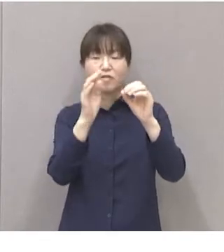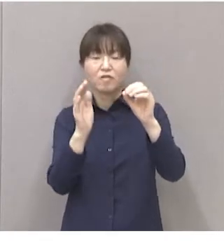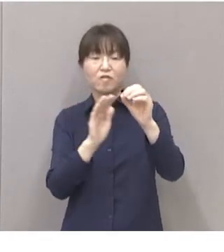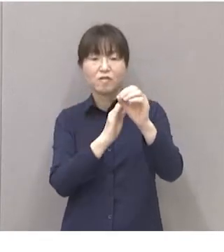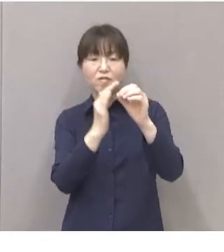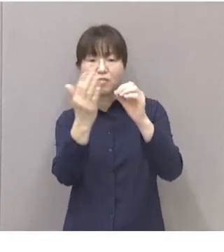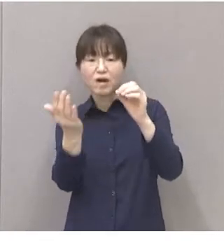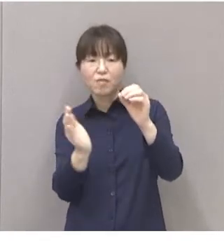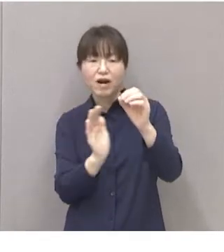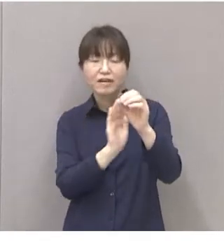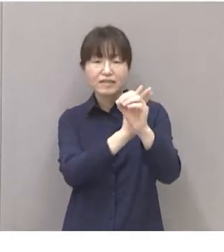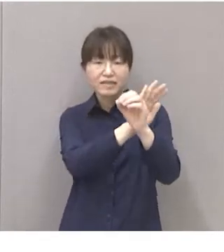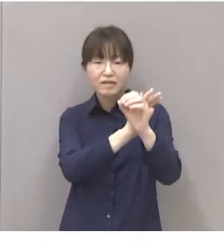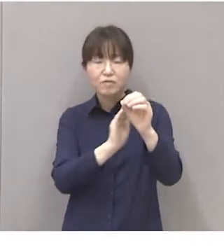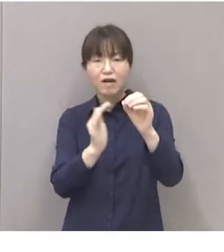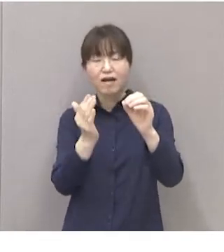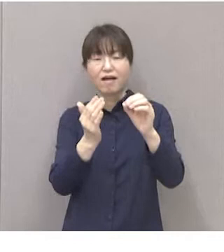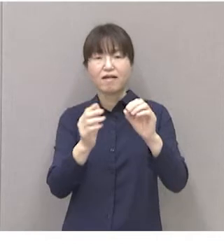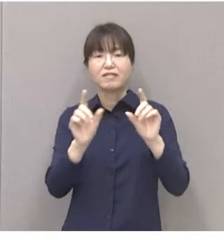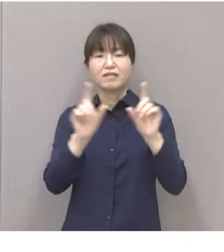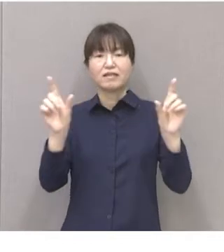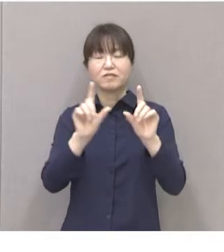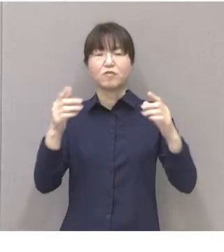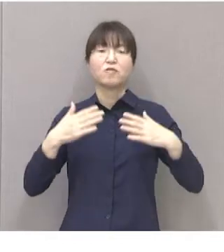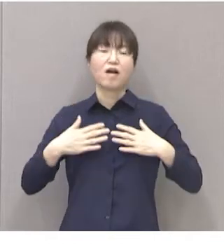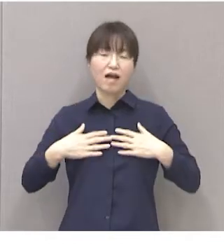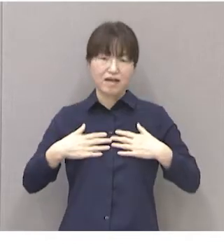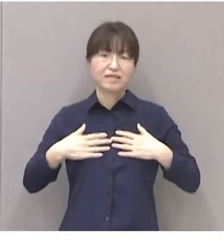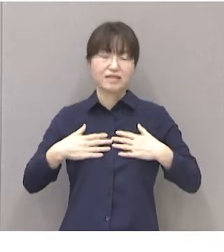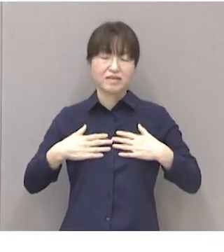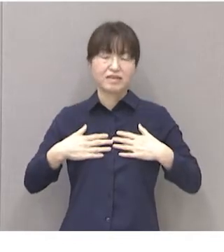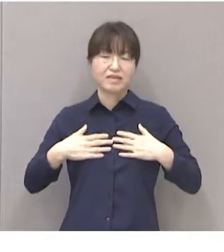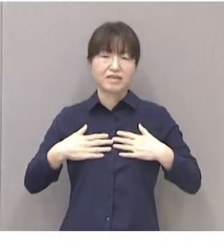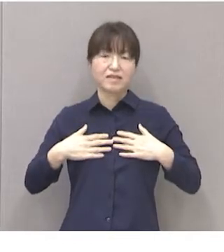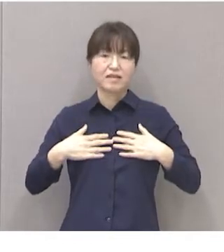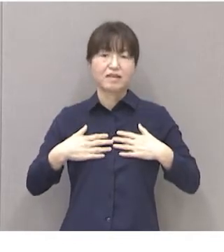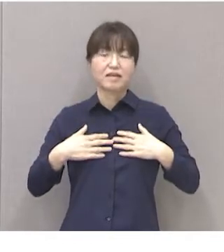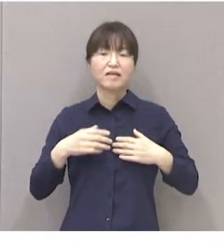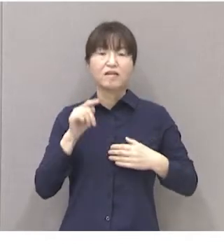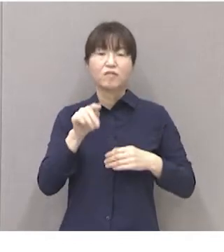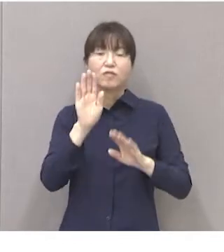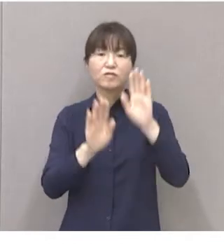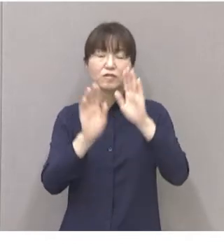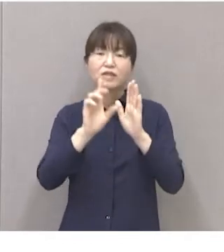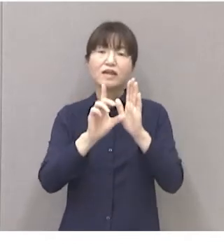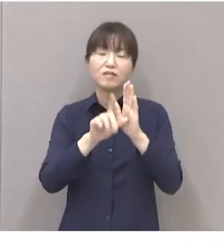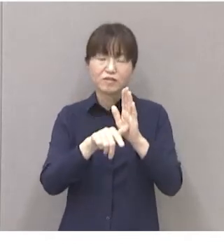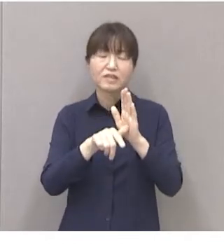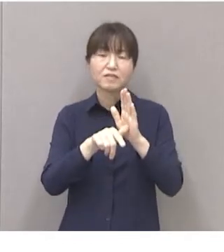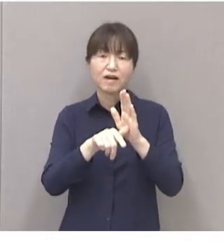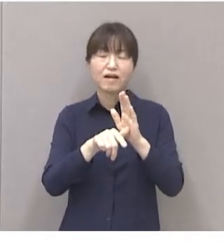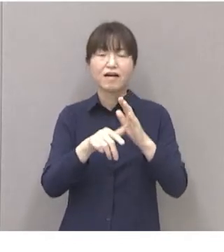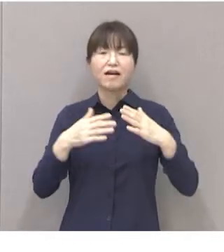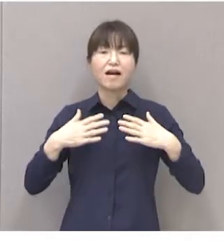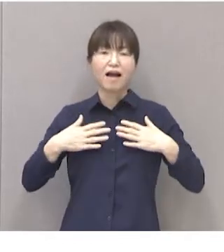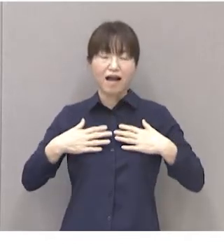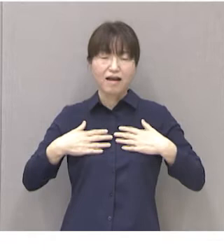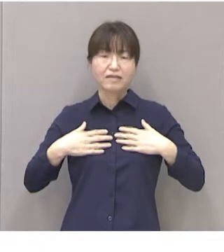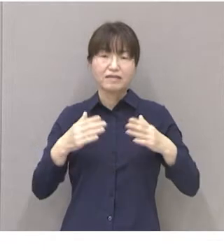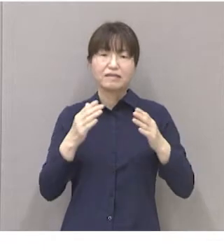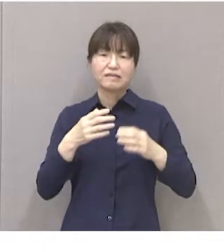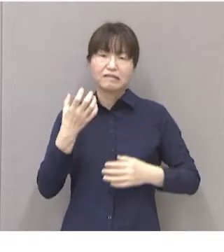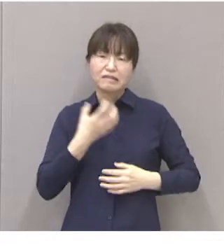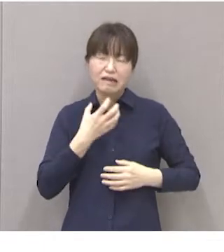範囲の部分で覆われてる追われていますけれどもこれ2センチくらいの大きさになってもですね実は入ってその痛みの